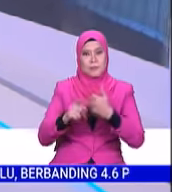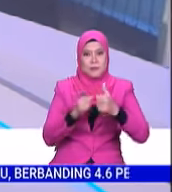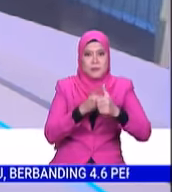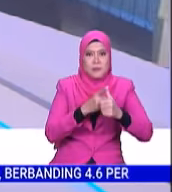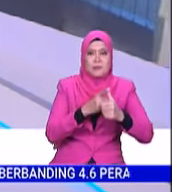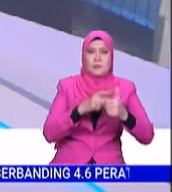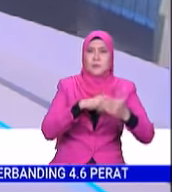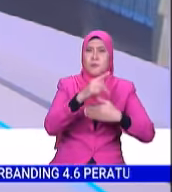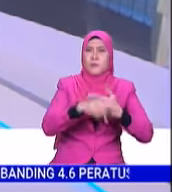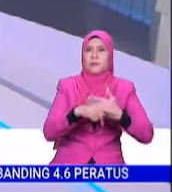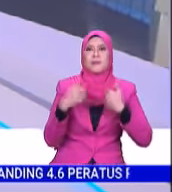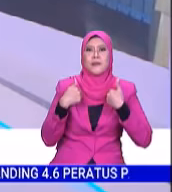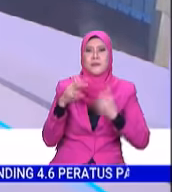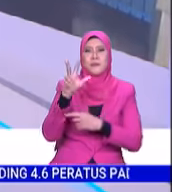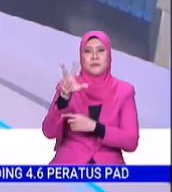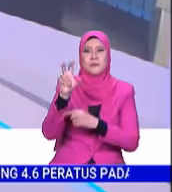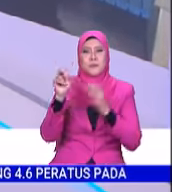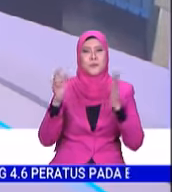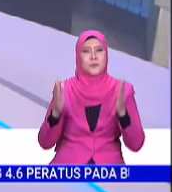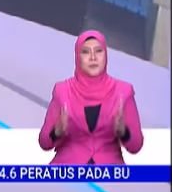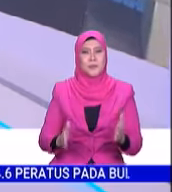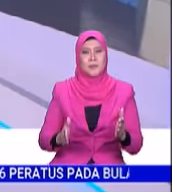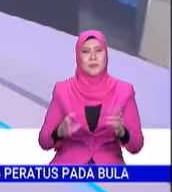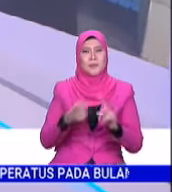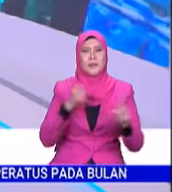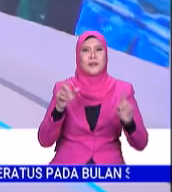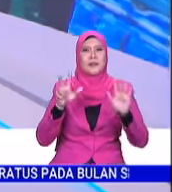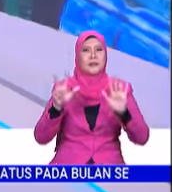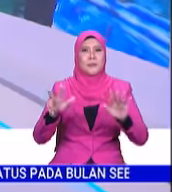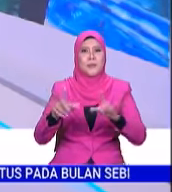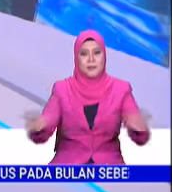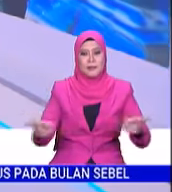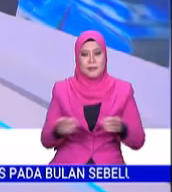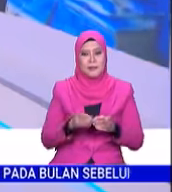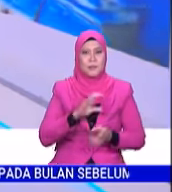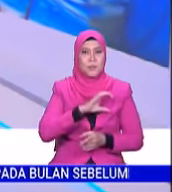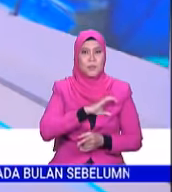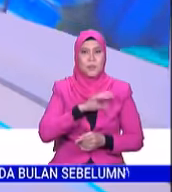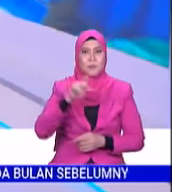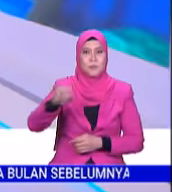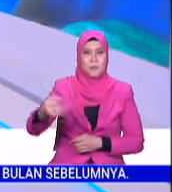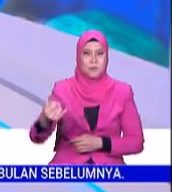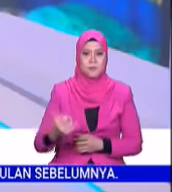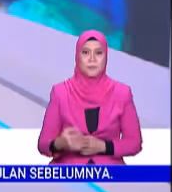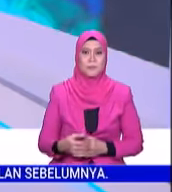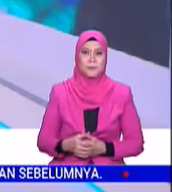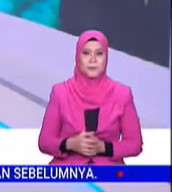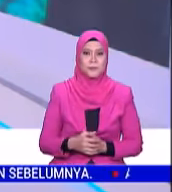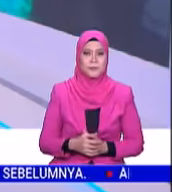dengan 30 anggota dari 8 balai daerah Petaling Jaya.